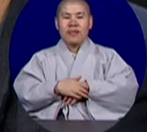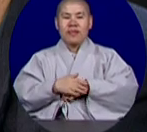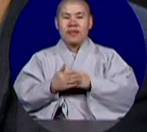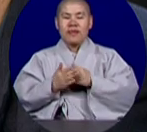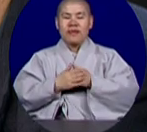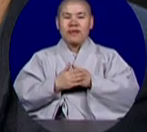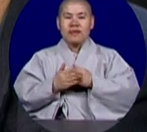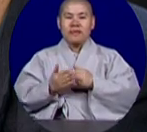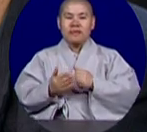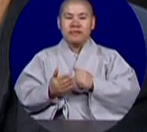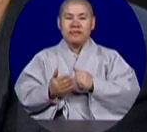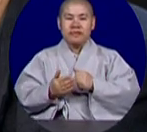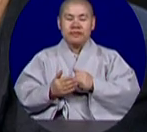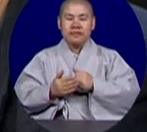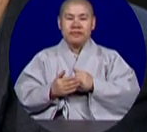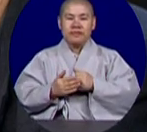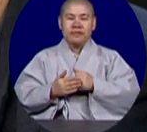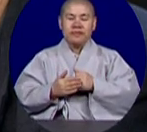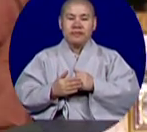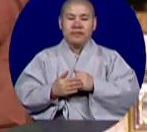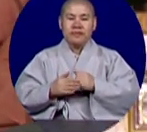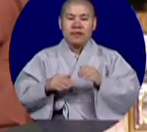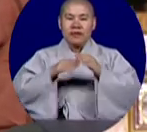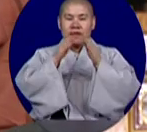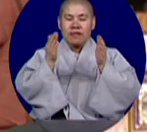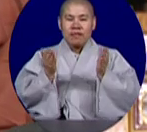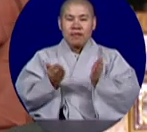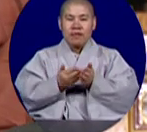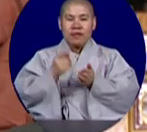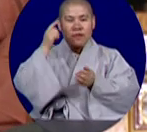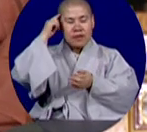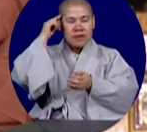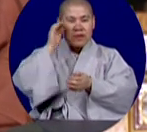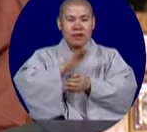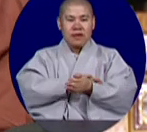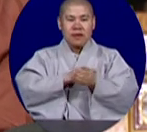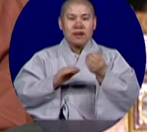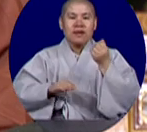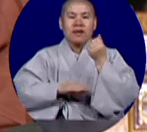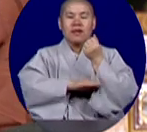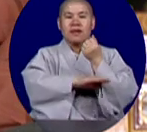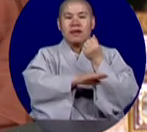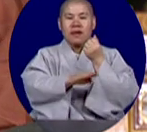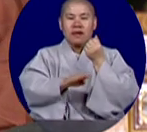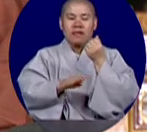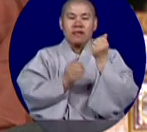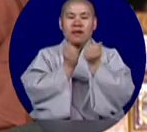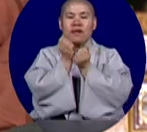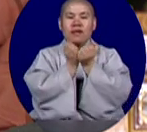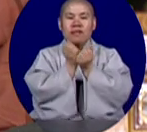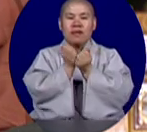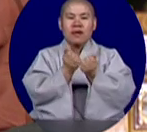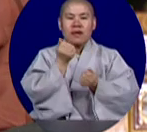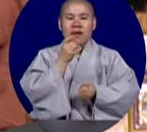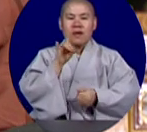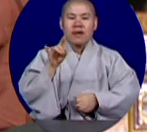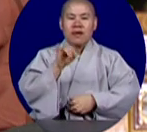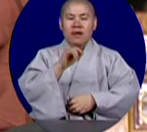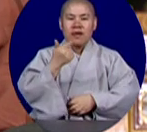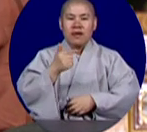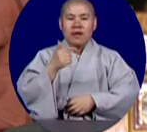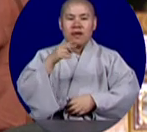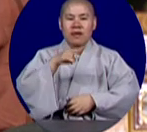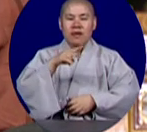그래서 모두가 우리 지혜의 그림자다. 이걸 설명한 게 해인산매예요. 해인이라는 게